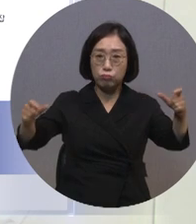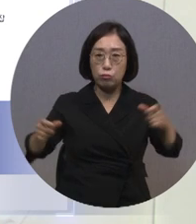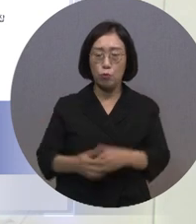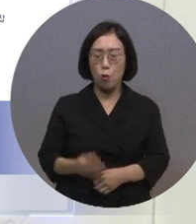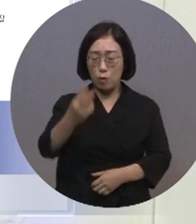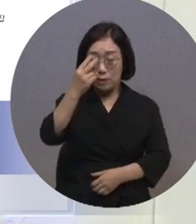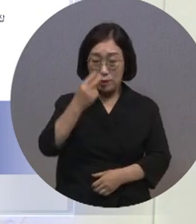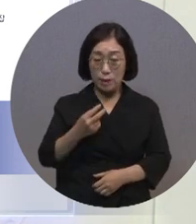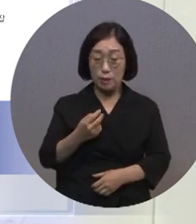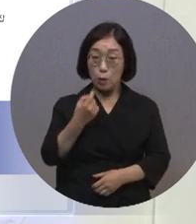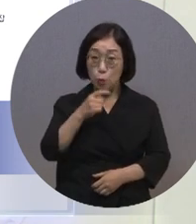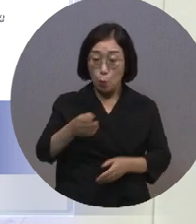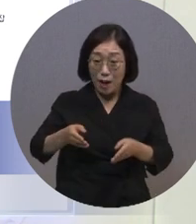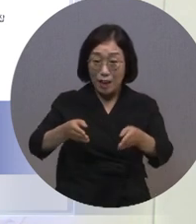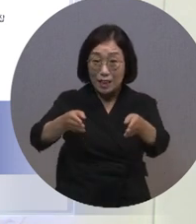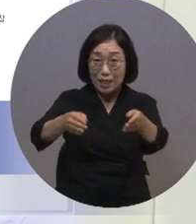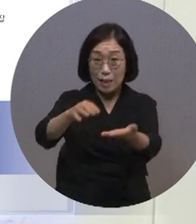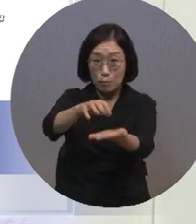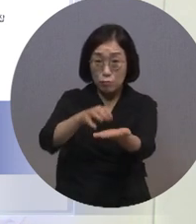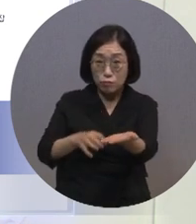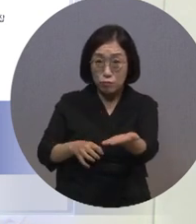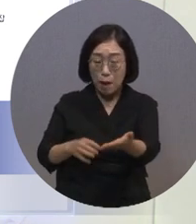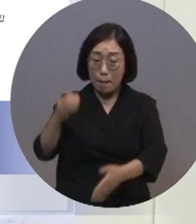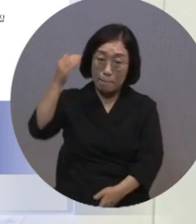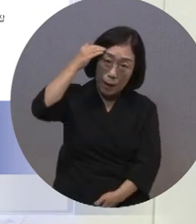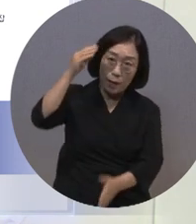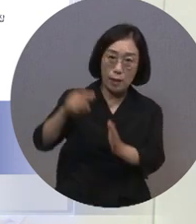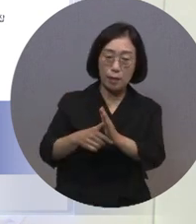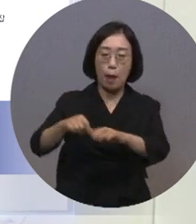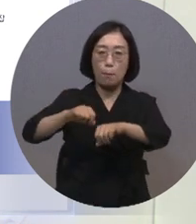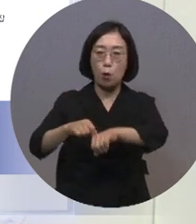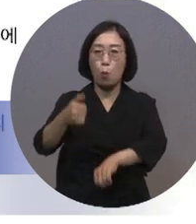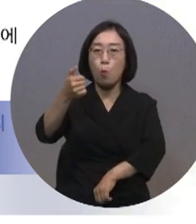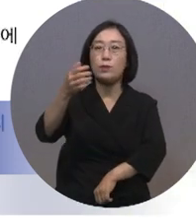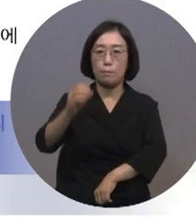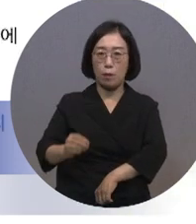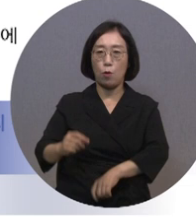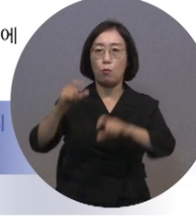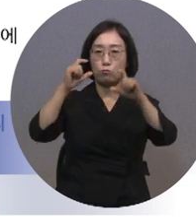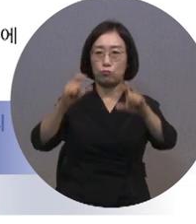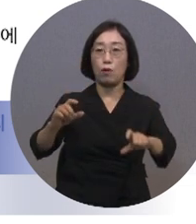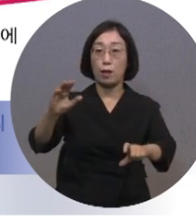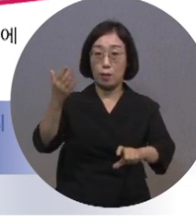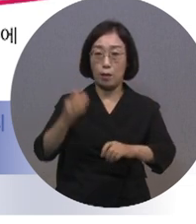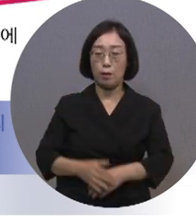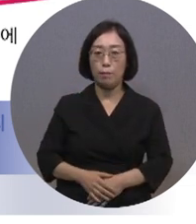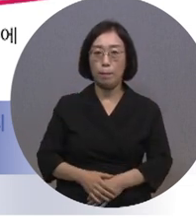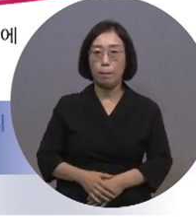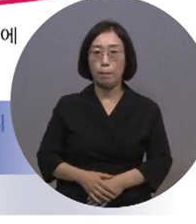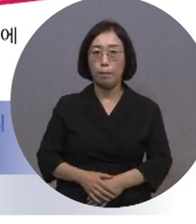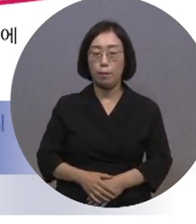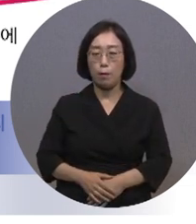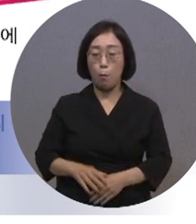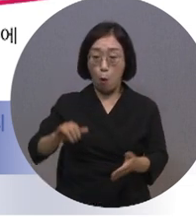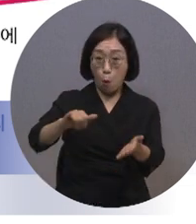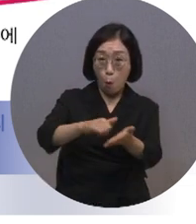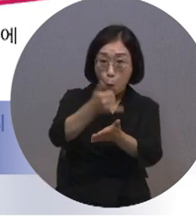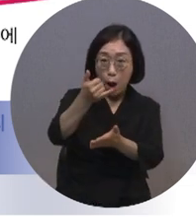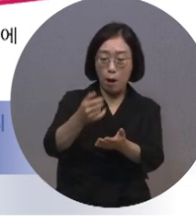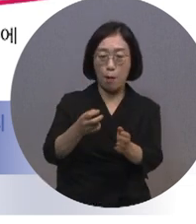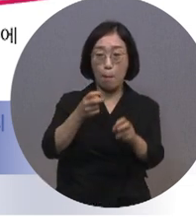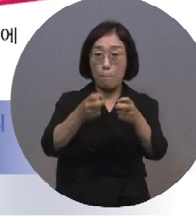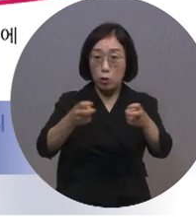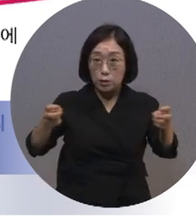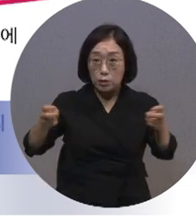방해하거나 훼손하는 행위에 대해 과태료 50만 원이 부과됩니다 먼저 여객 시설인 공항 버스 항만